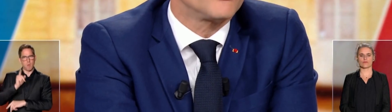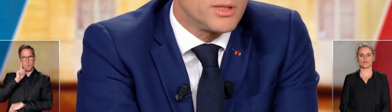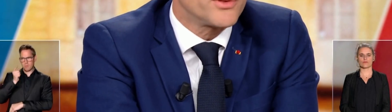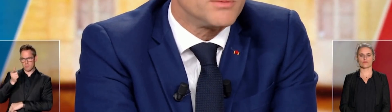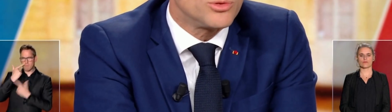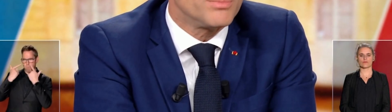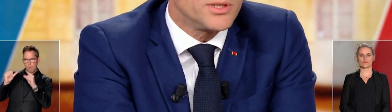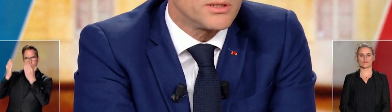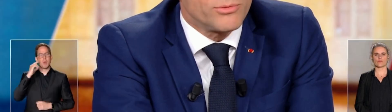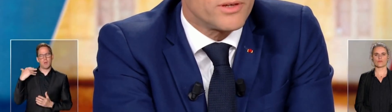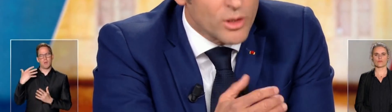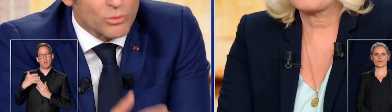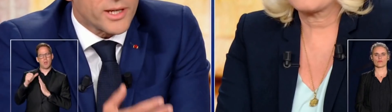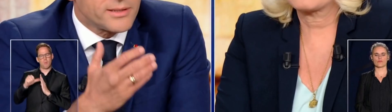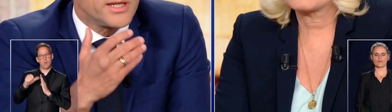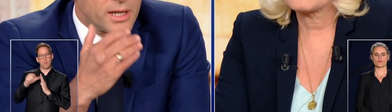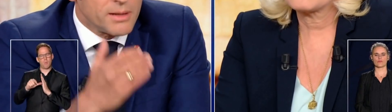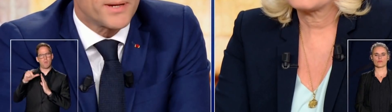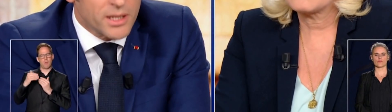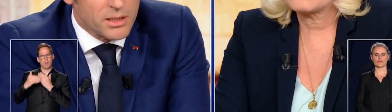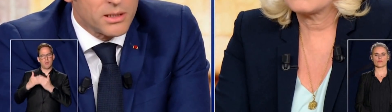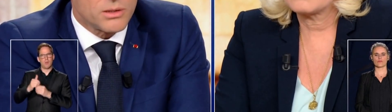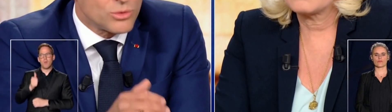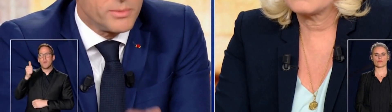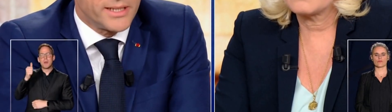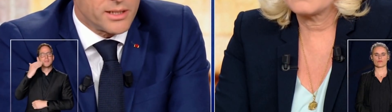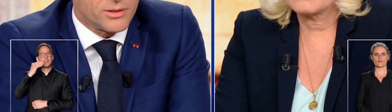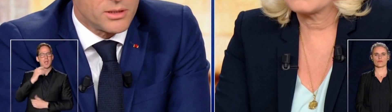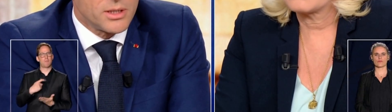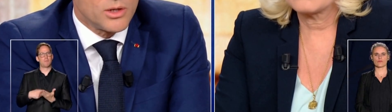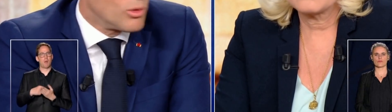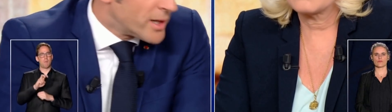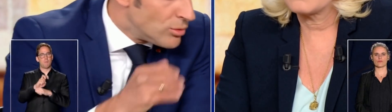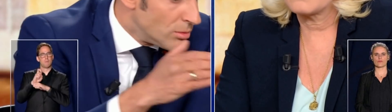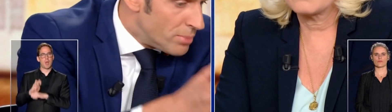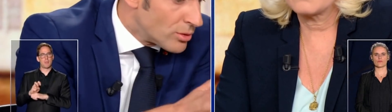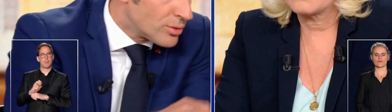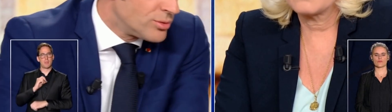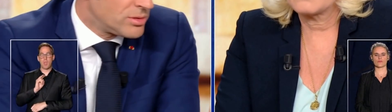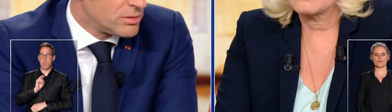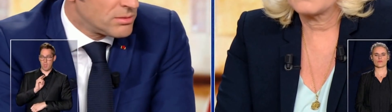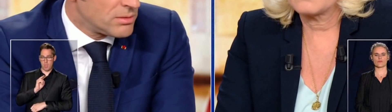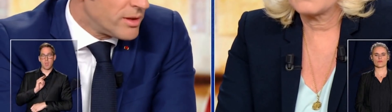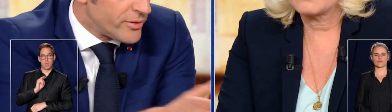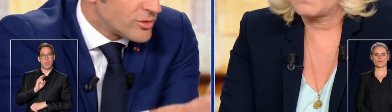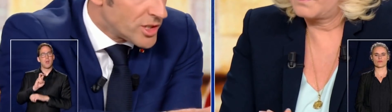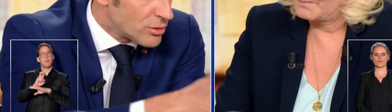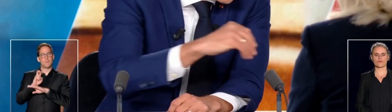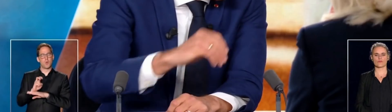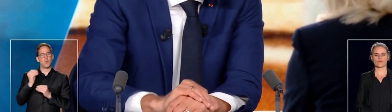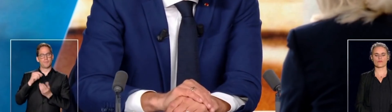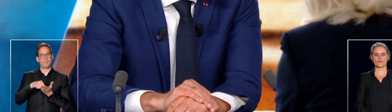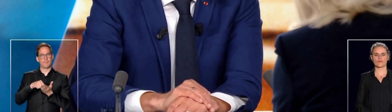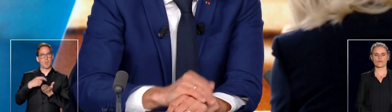et que vous dépendez de monsieur poutine vous avez contracté un prêt en 2015 auprès d'une banque russe la first chez